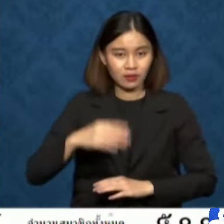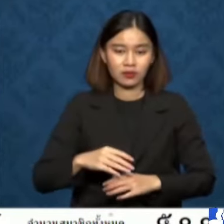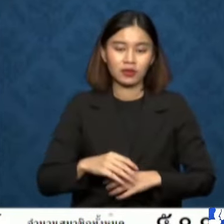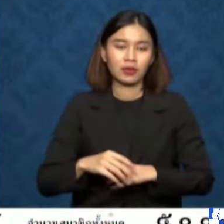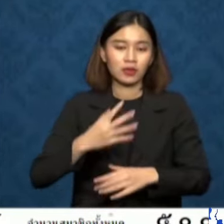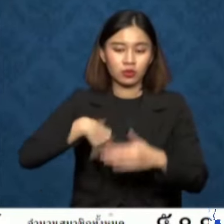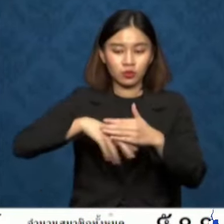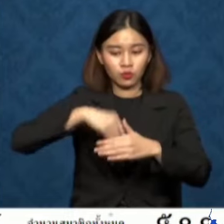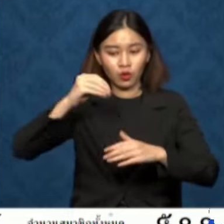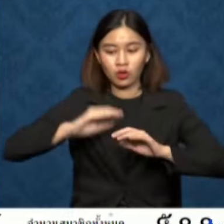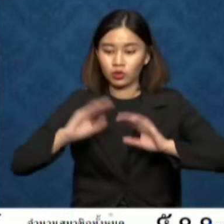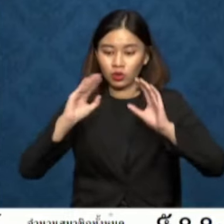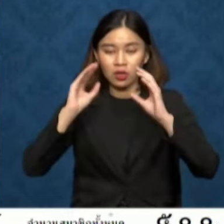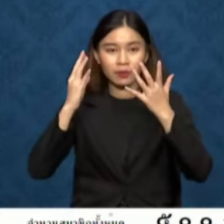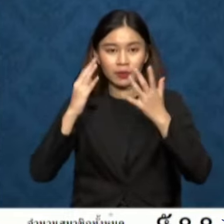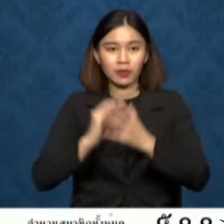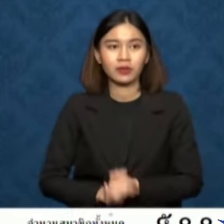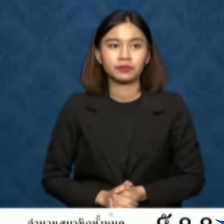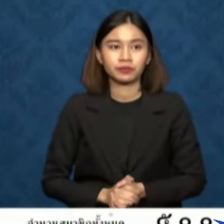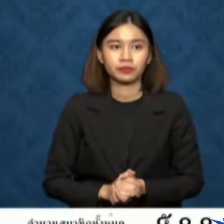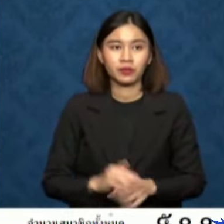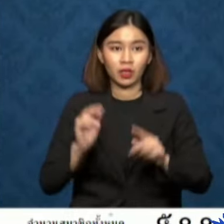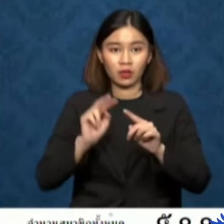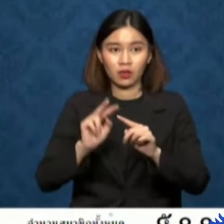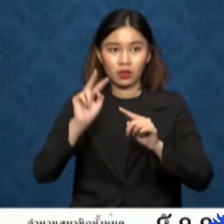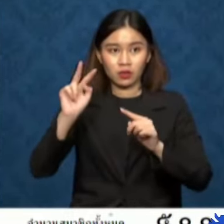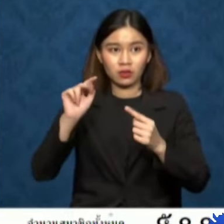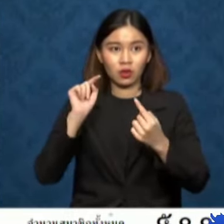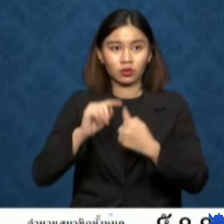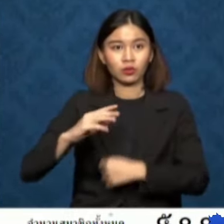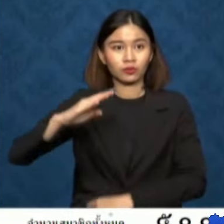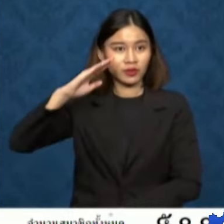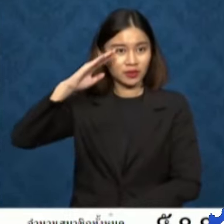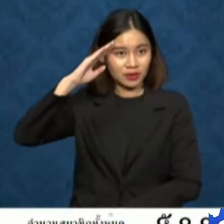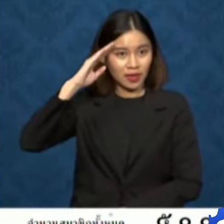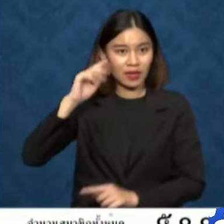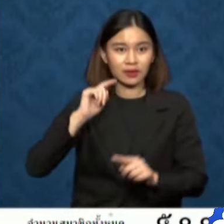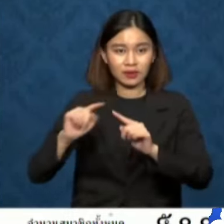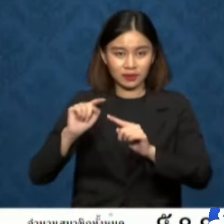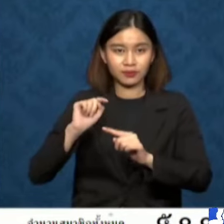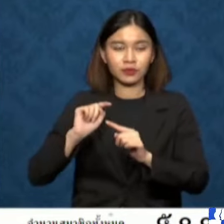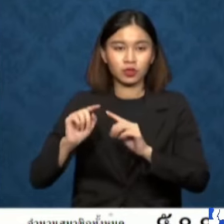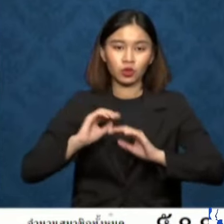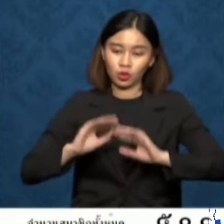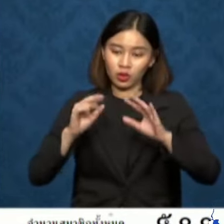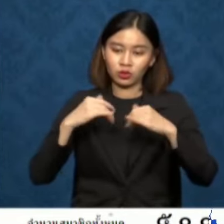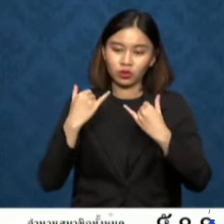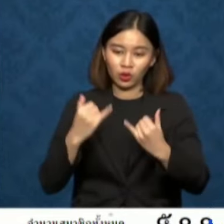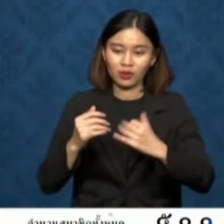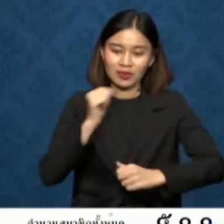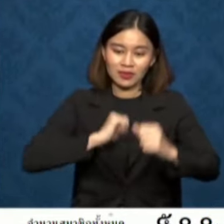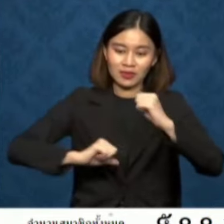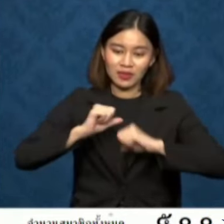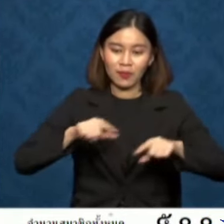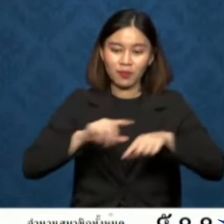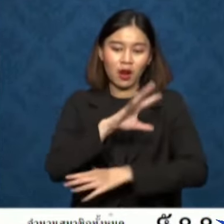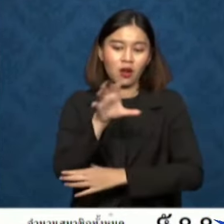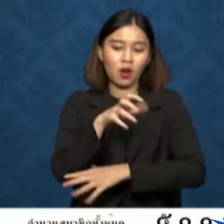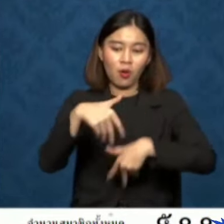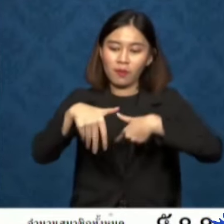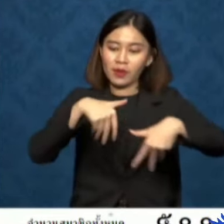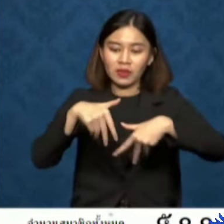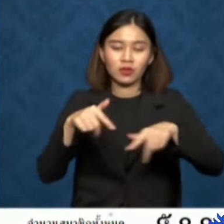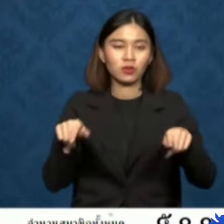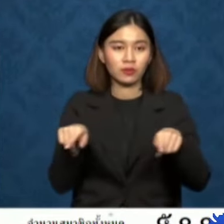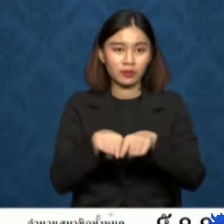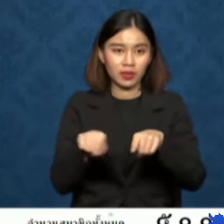ทหารเรื่องที่ 2ครับคือการลดจำนวนนายพลชิชะก็เป็นอีกเรื่องนึงนะครับที่เป็นปาหีที่รัฐบาลนี้หลอกประชาชนไม่แตกต่าง